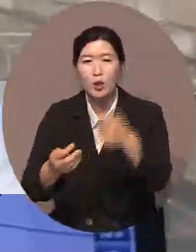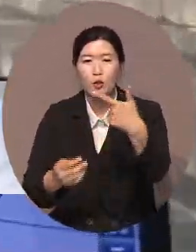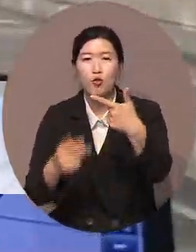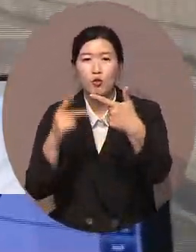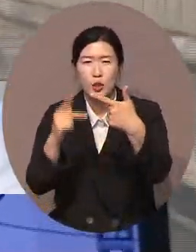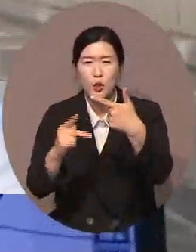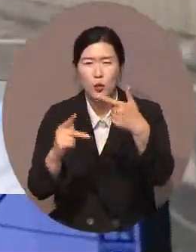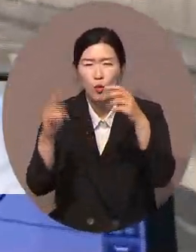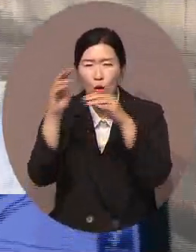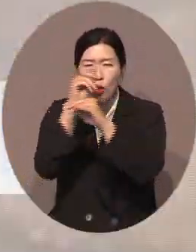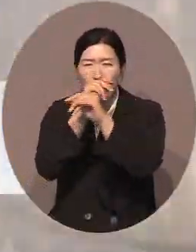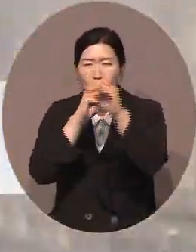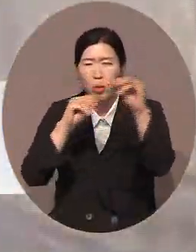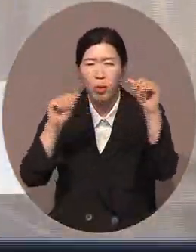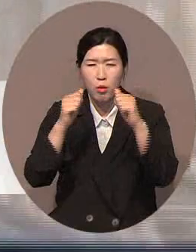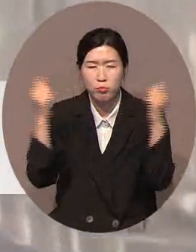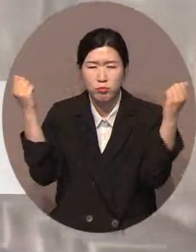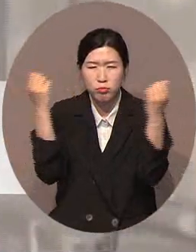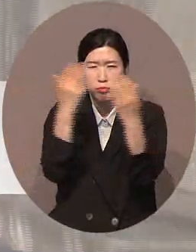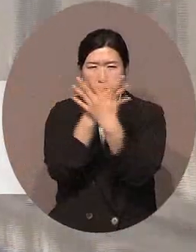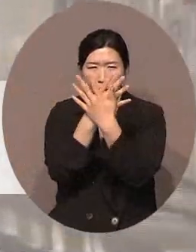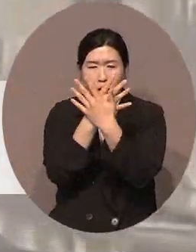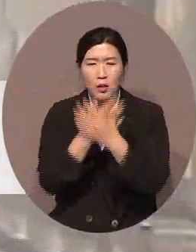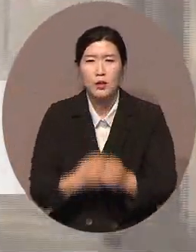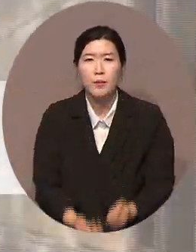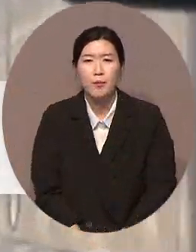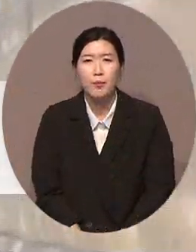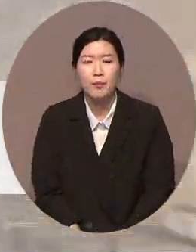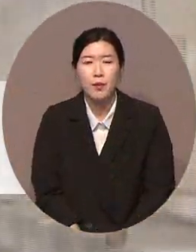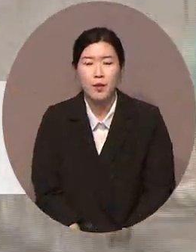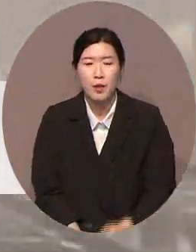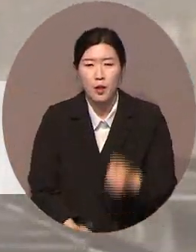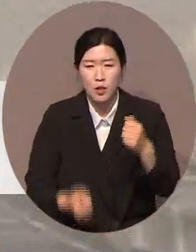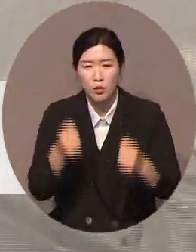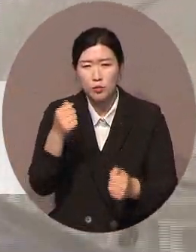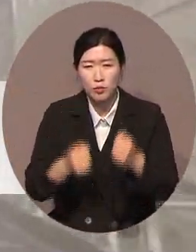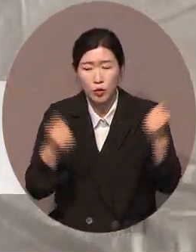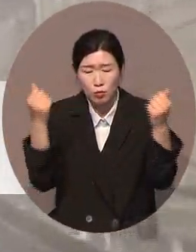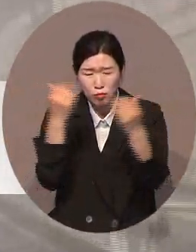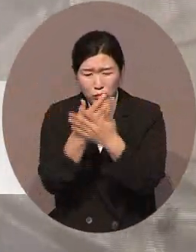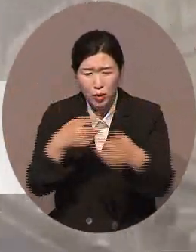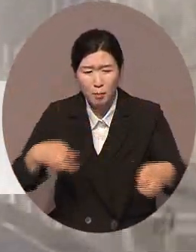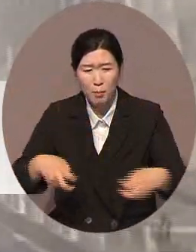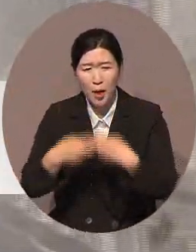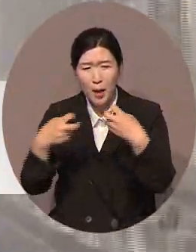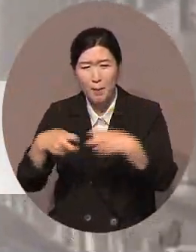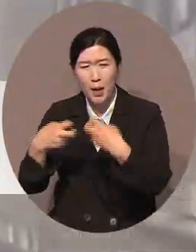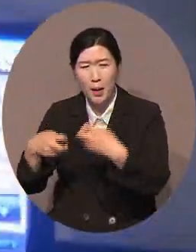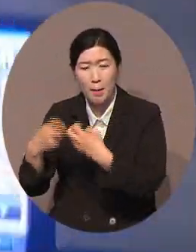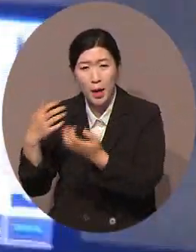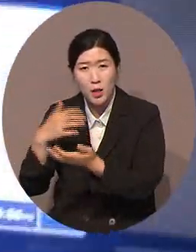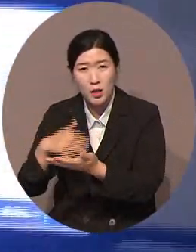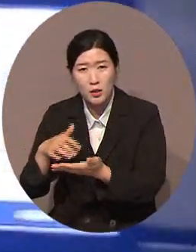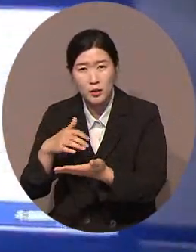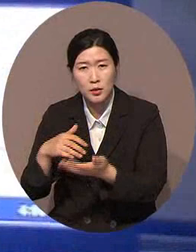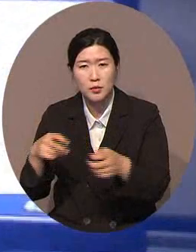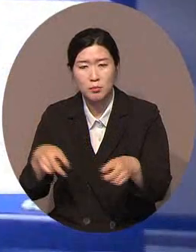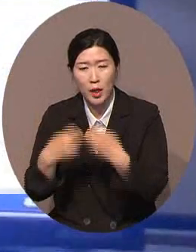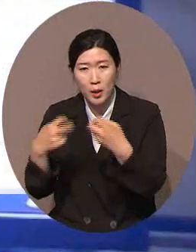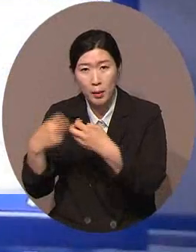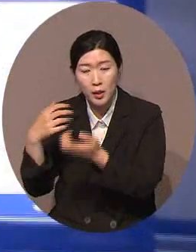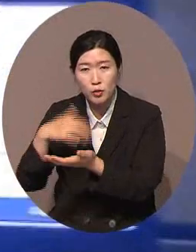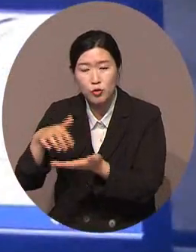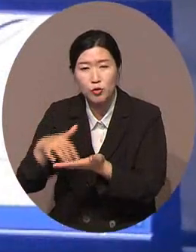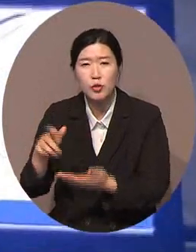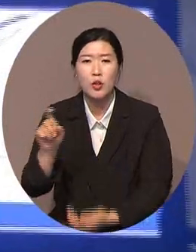구간에 시멘트 가루로 추정되는 낙하물이 떨어졌습니다이 사고로 가루가 차량으로 떨어지면서 시야 확보가 안 된